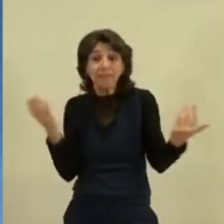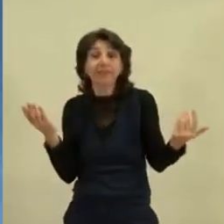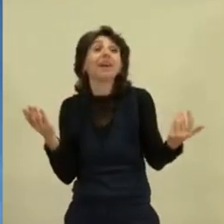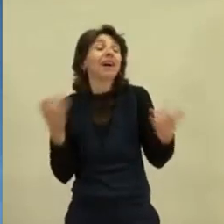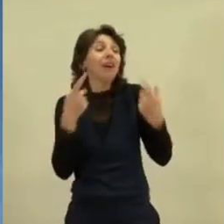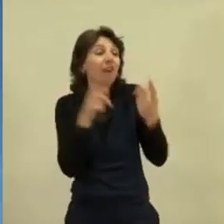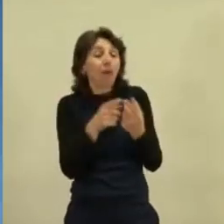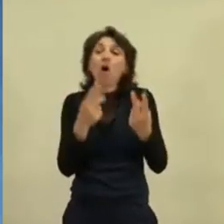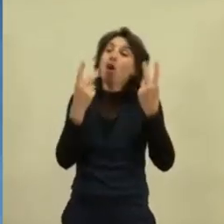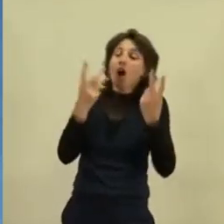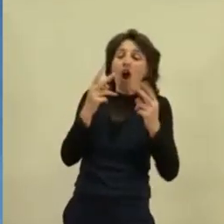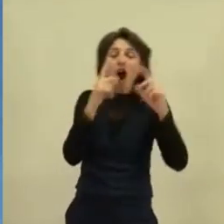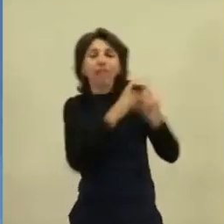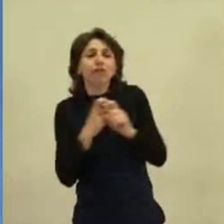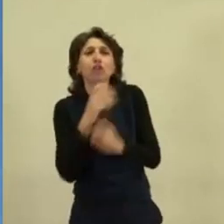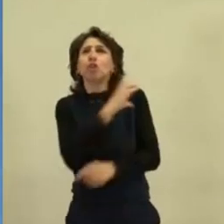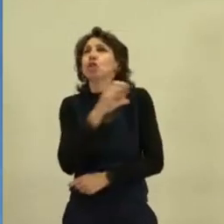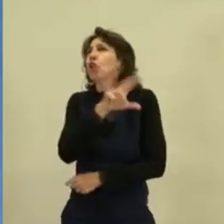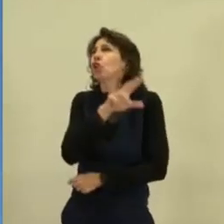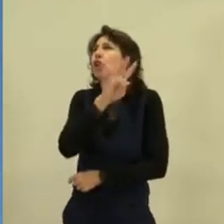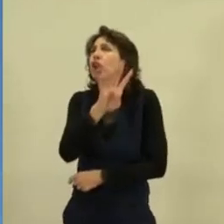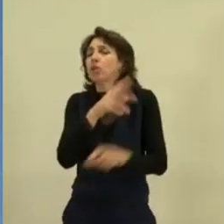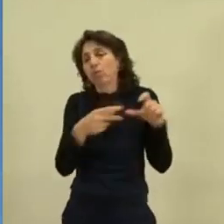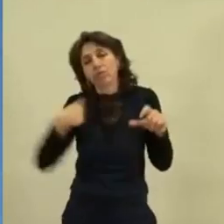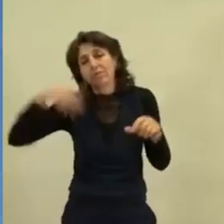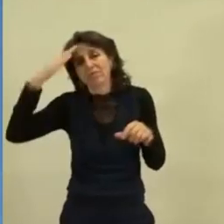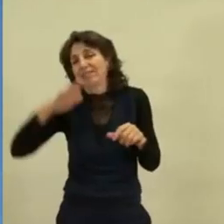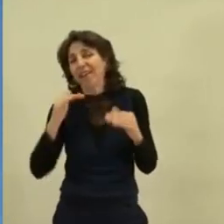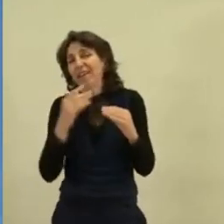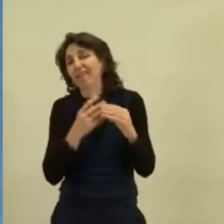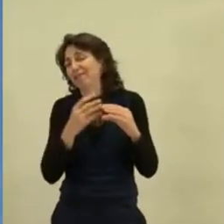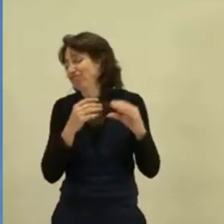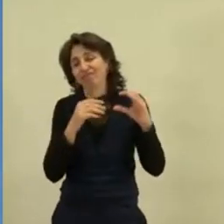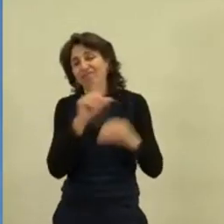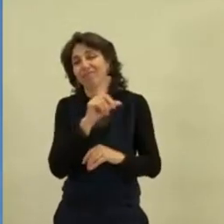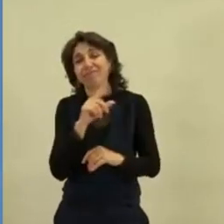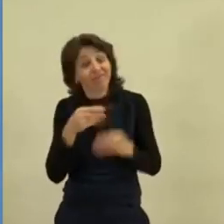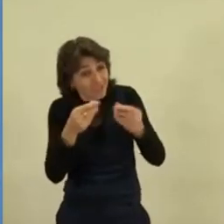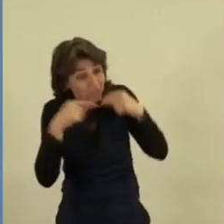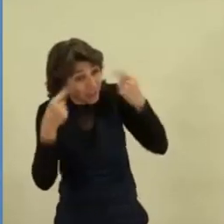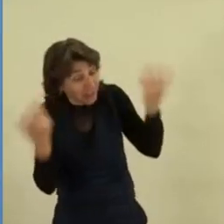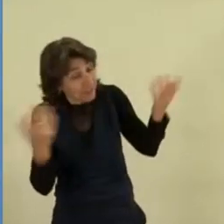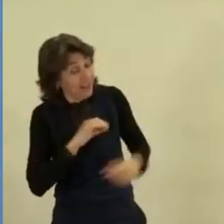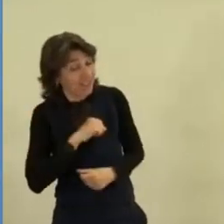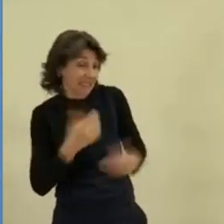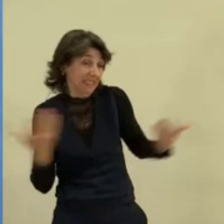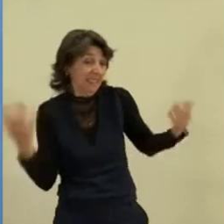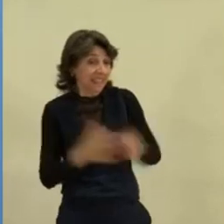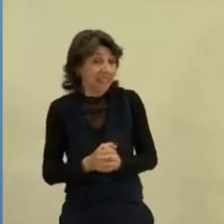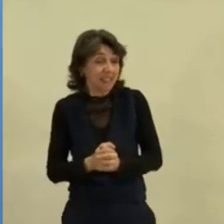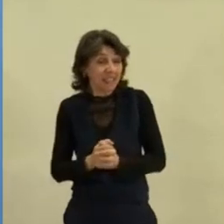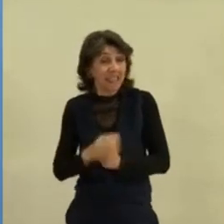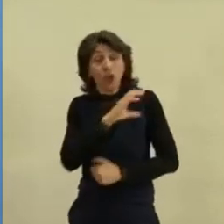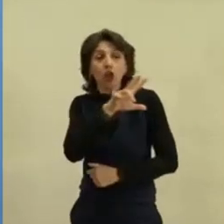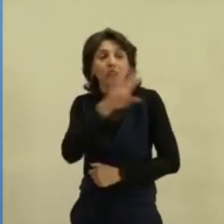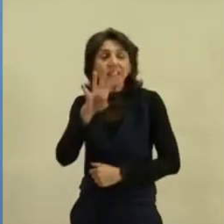basses estimations, les 134 €, et on sait que c'est quelque chose, ça vous fait sourire, mais c'est désolé, mais même si on sait qu'effectivement